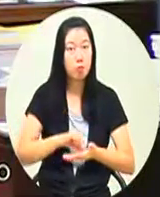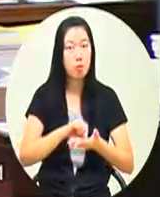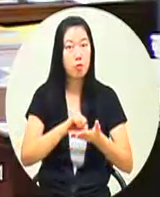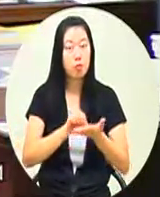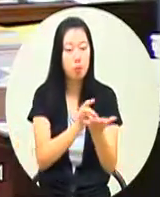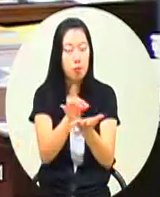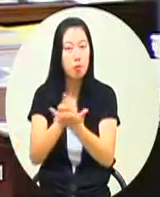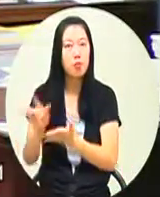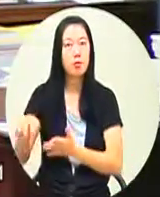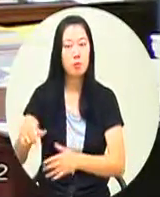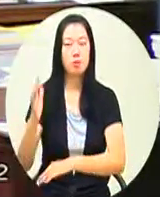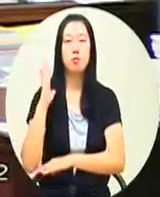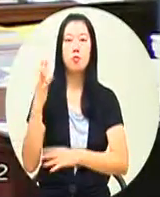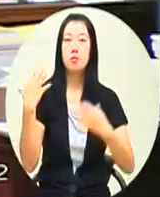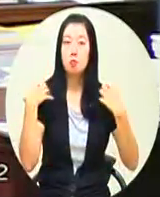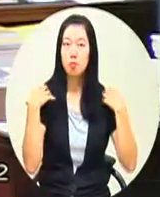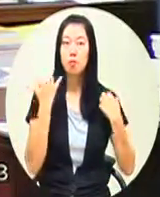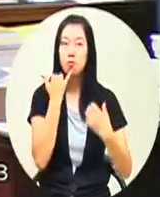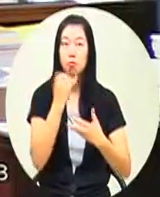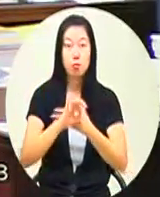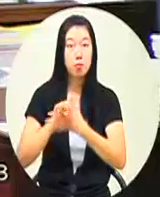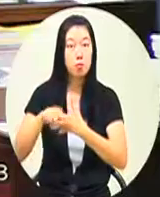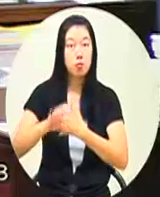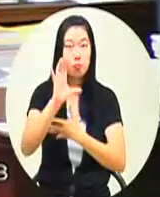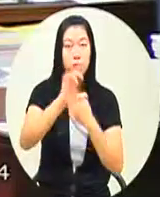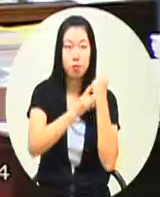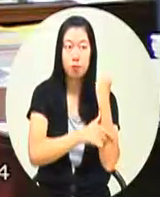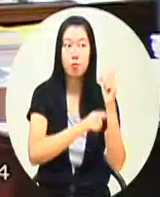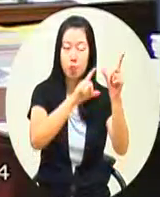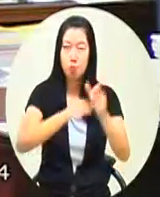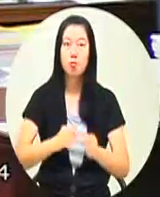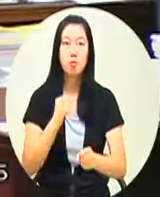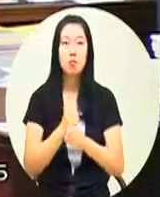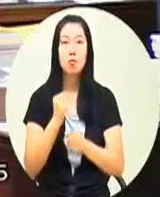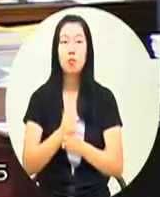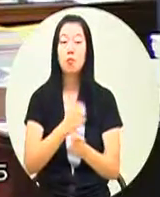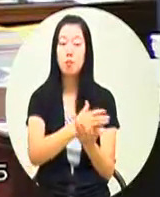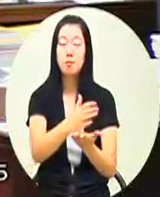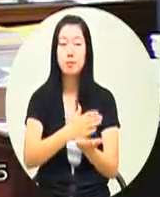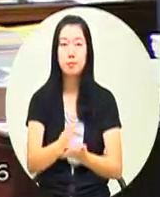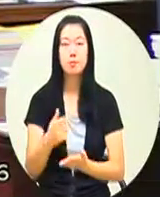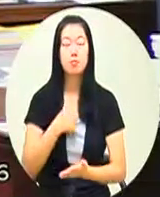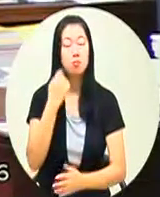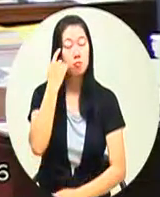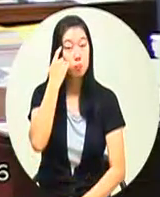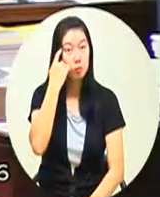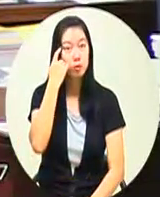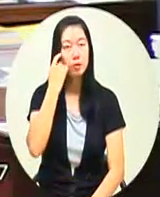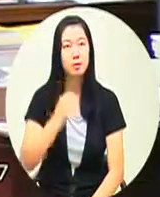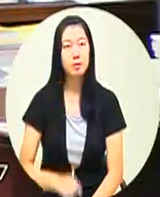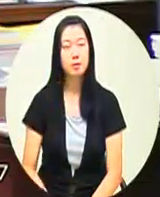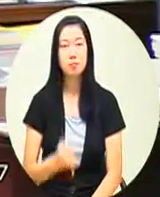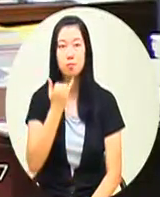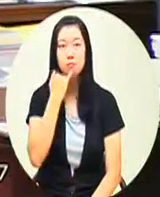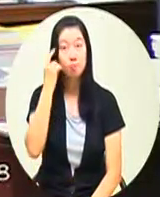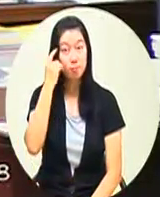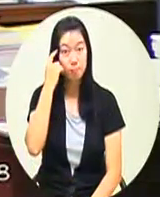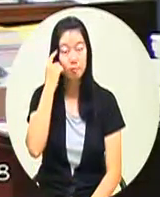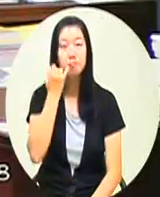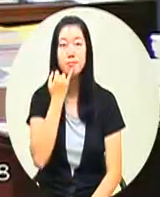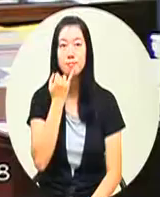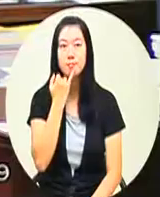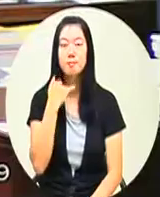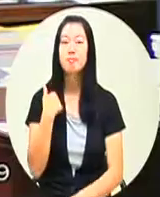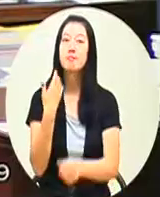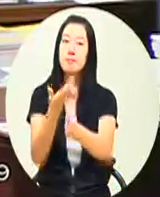的事情，我们是不是可以尝试用这样的方式去做一些处理？我觉得这是一个可以思考的方向，来在这边